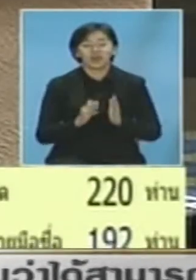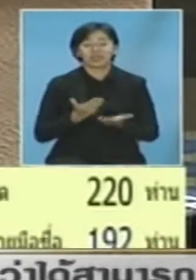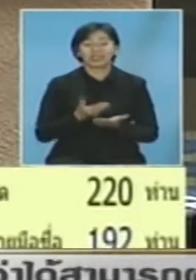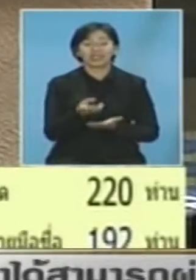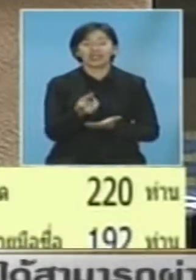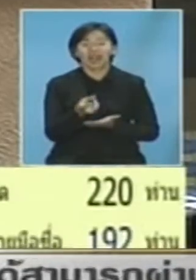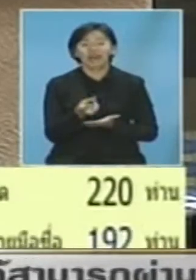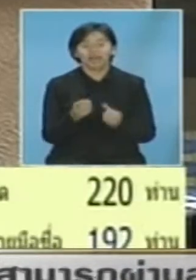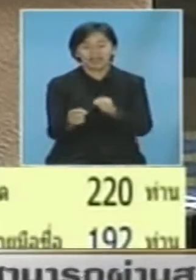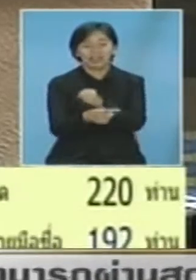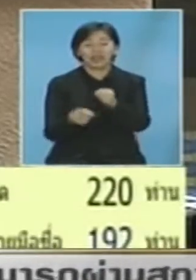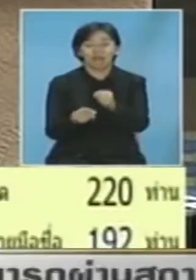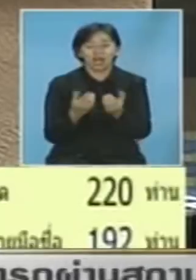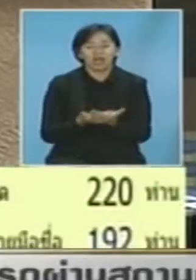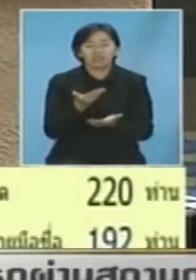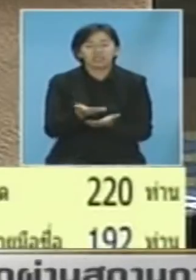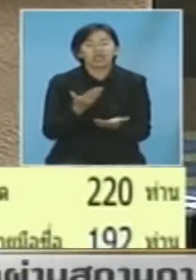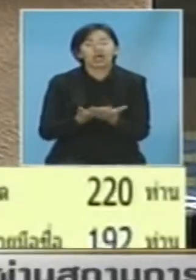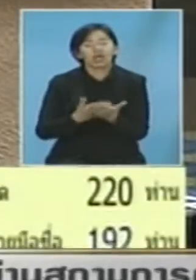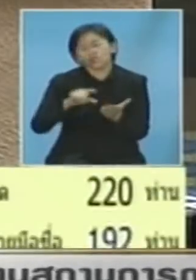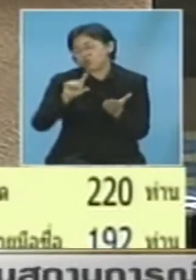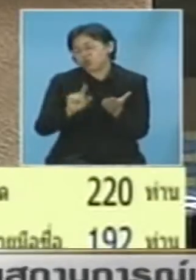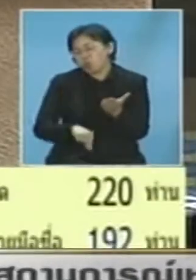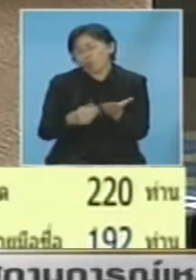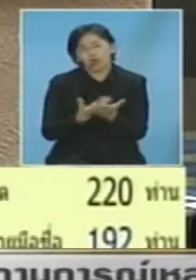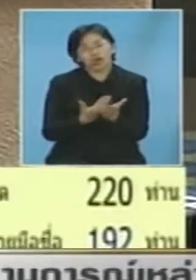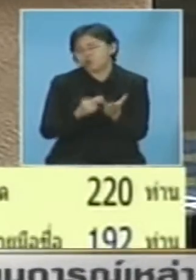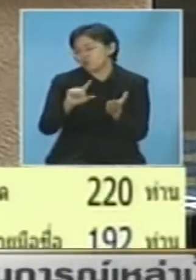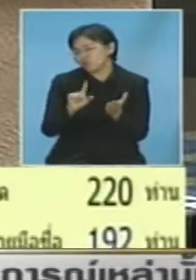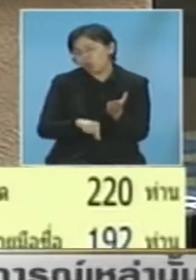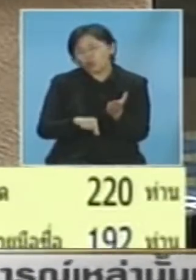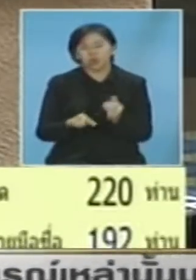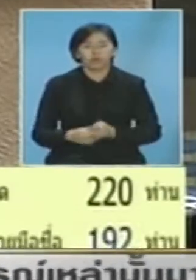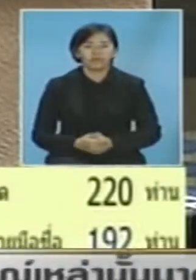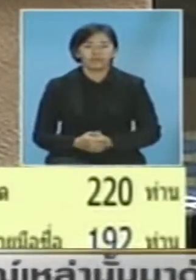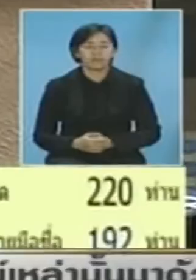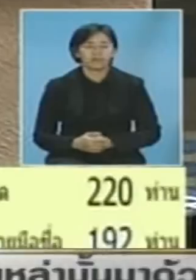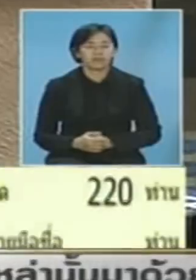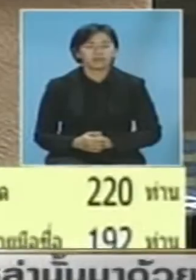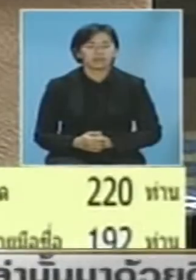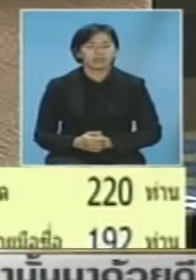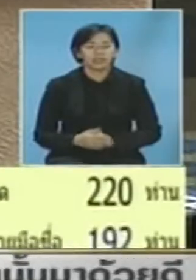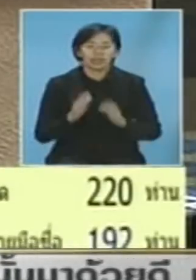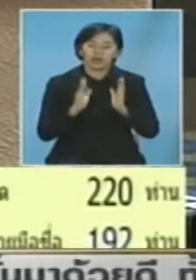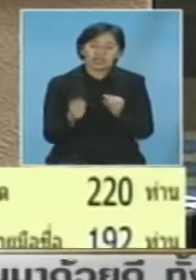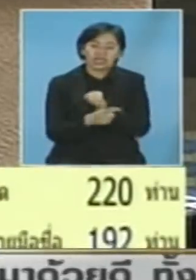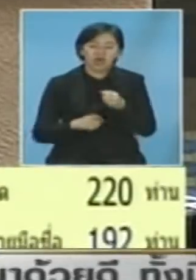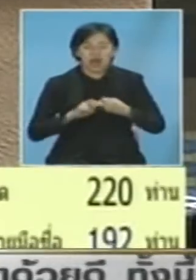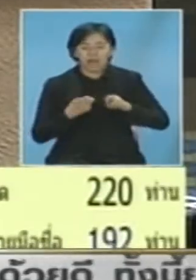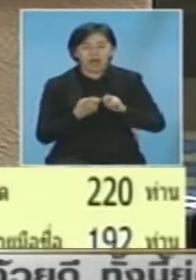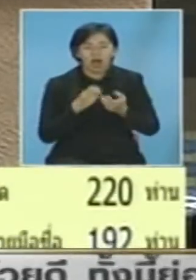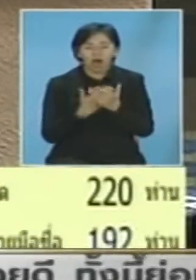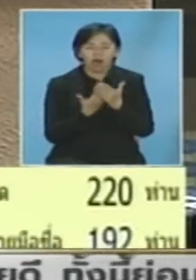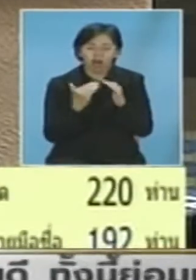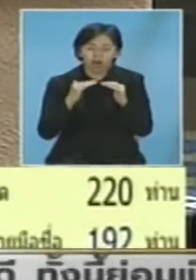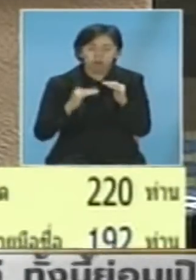จากชาวนาในราคาที่ต่ำอย่างที่ไม่เคยปรากฏมาก่อนความทุกข์ยากของชาวนาแส